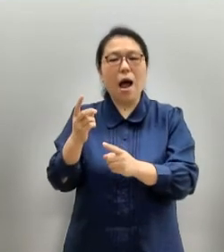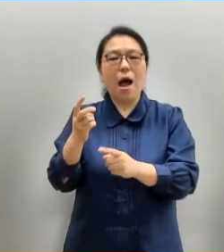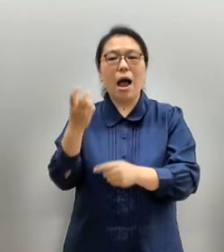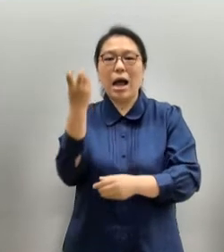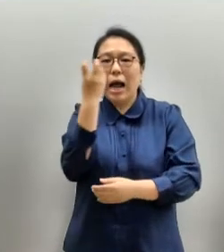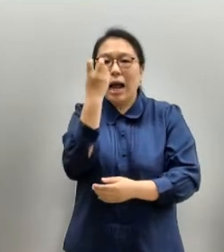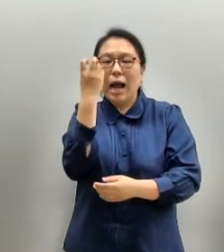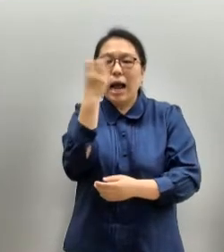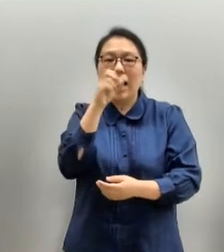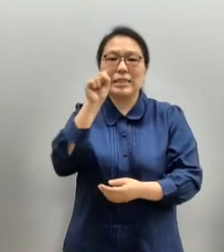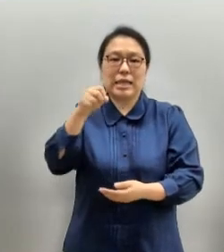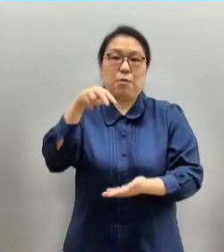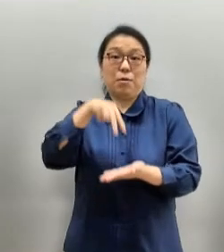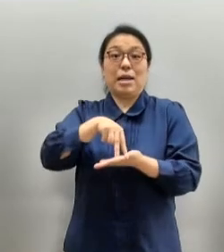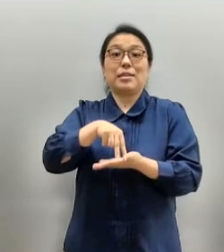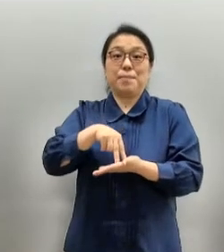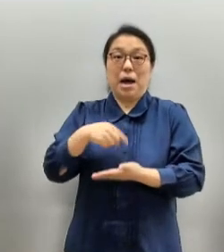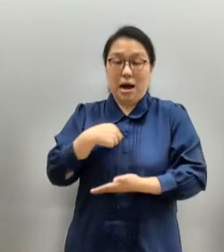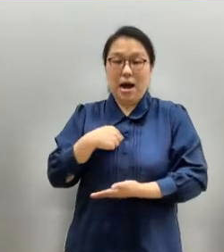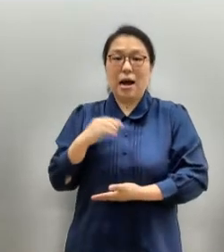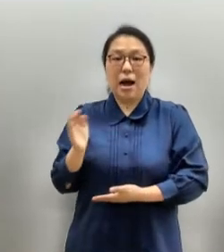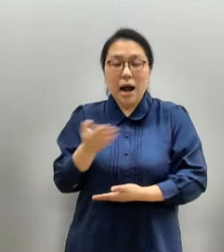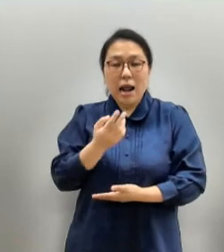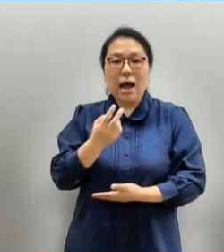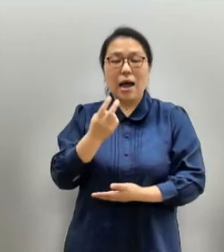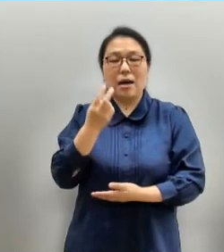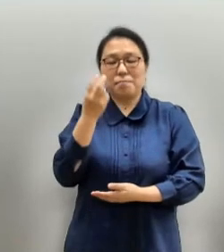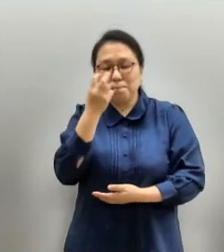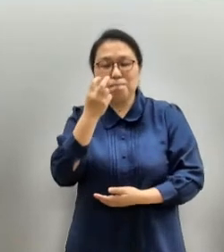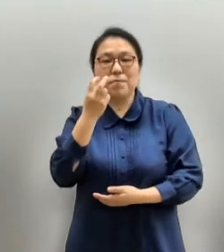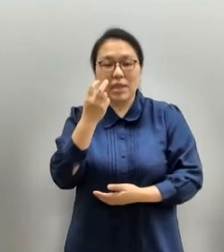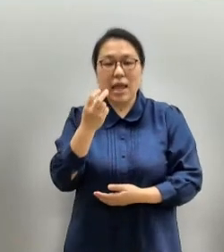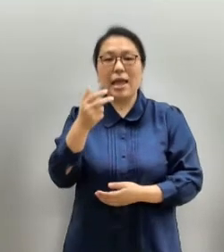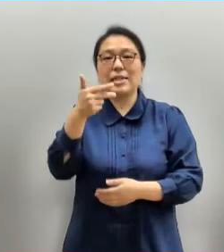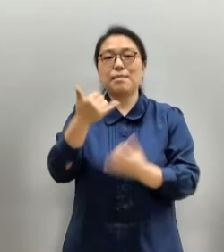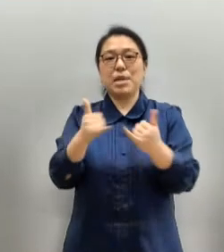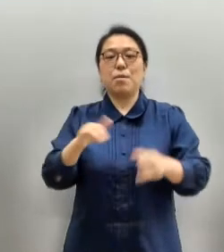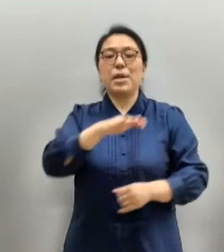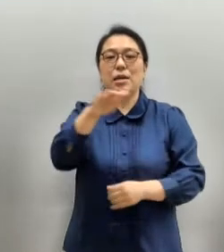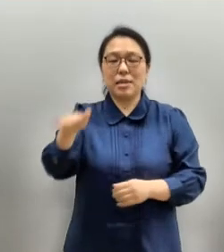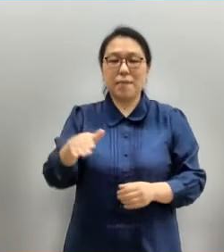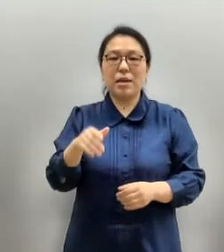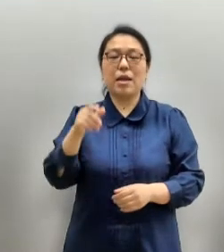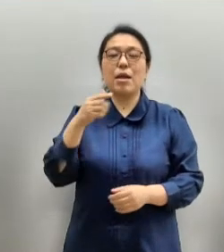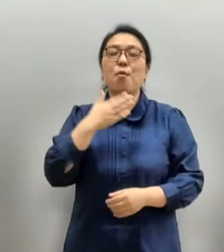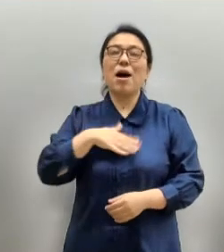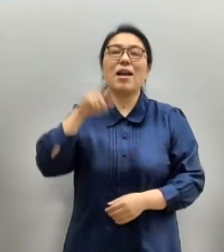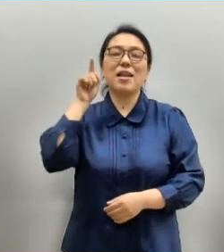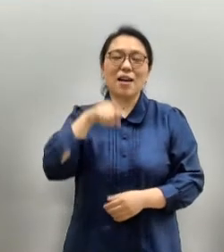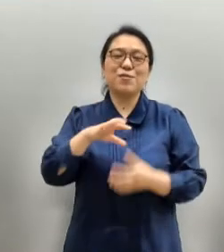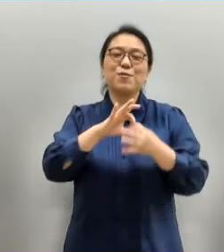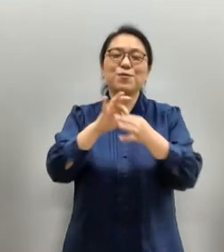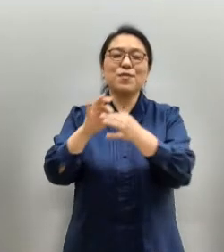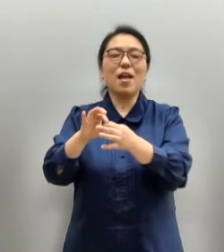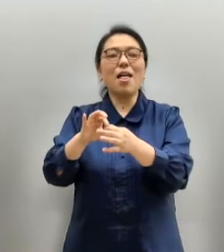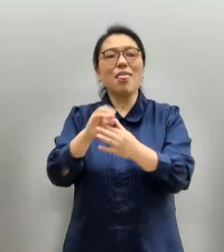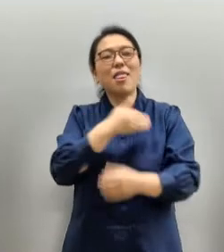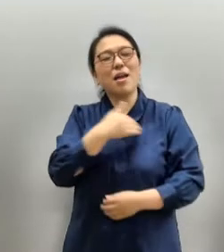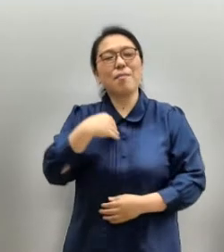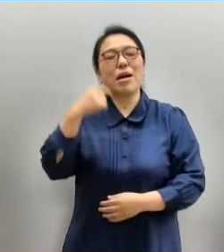通して明らかにするとともに、市民の皆様に分かりやすくお伝えできればというふうに思っております